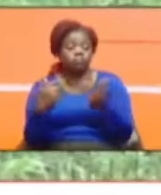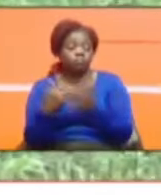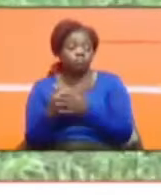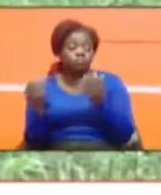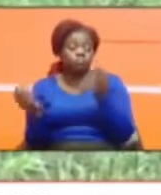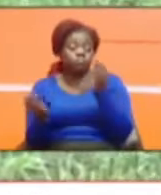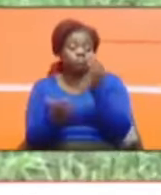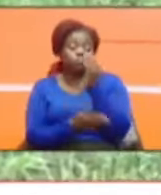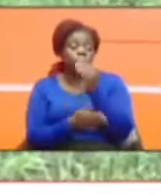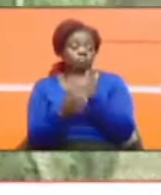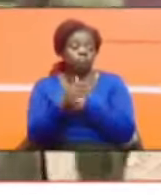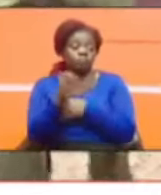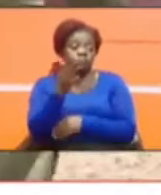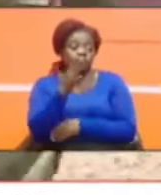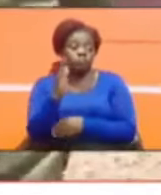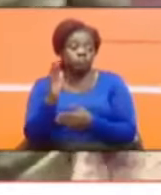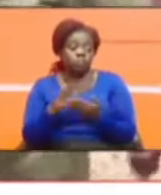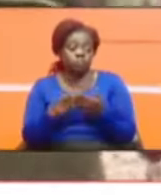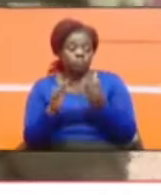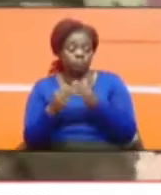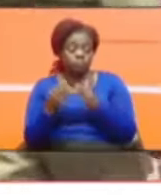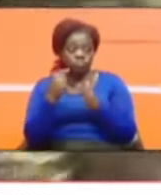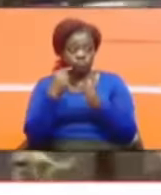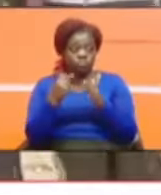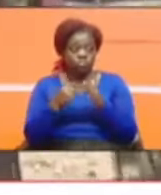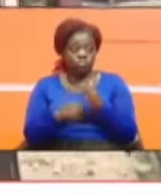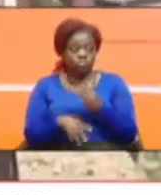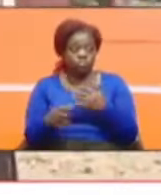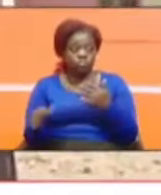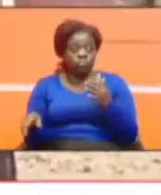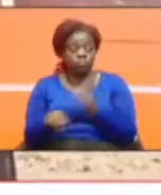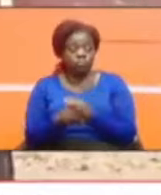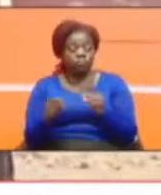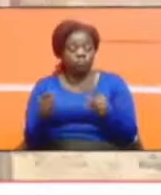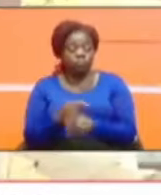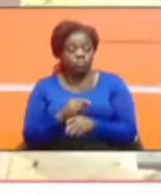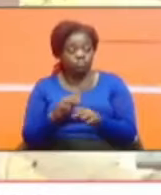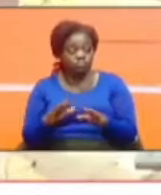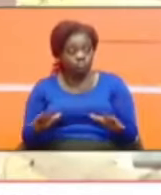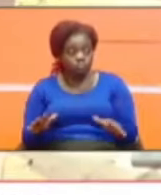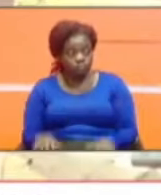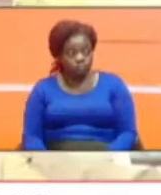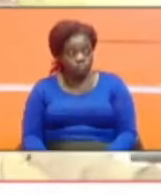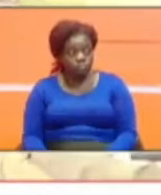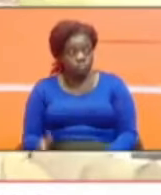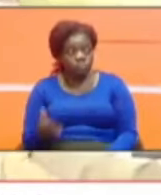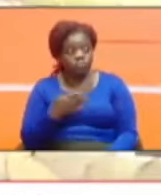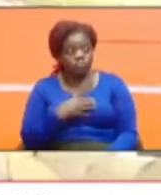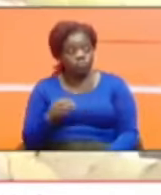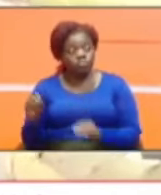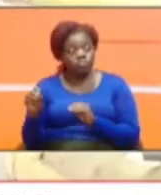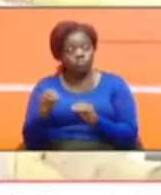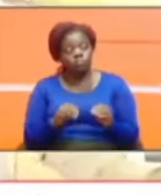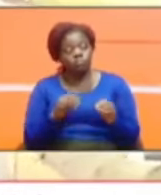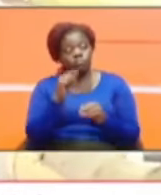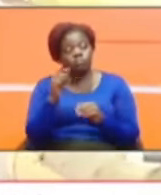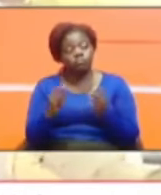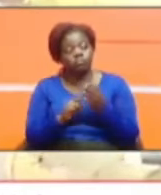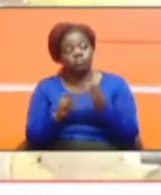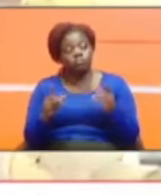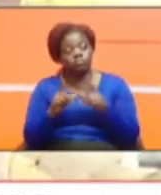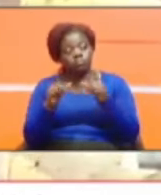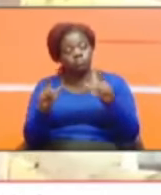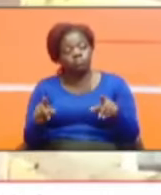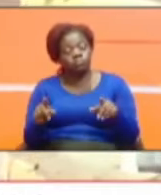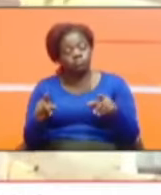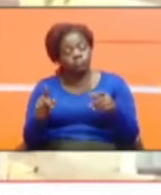batema emiti gye nga beekobaana n'abagambibwa okubagubaganya ku kibanja. Alina transfer yokka gy'atambula nayo ekyapa